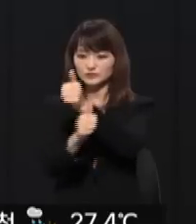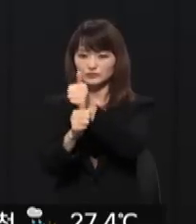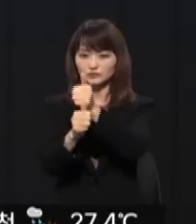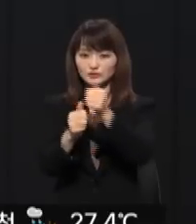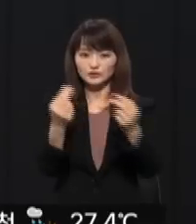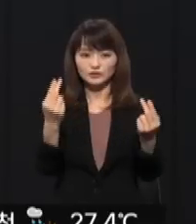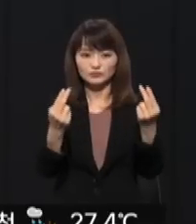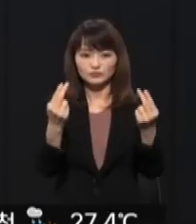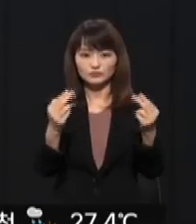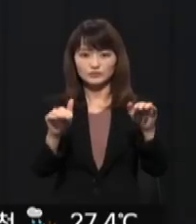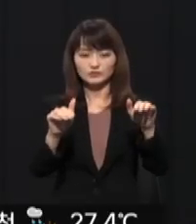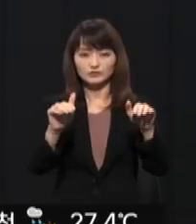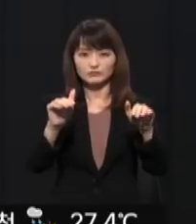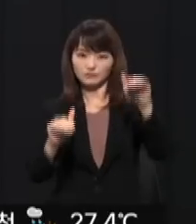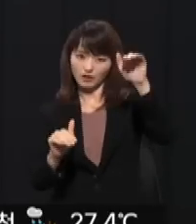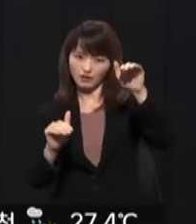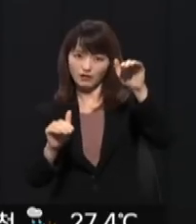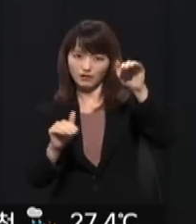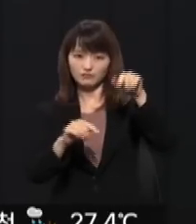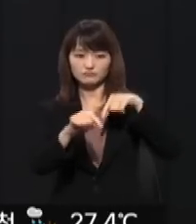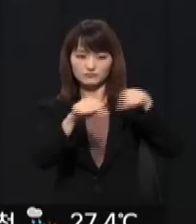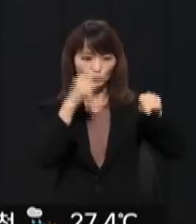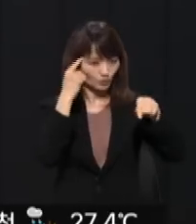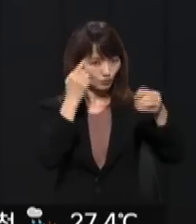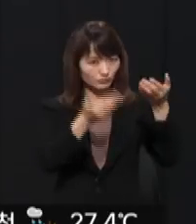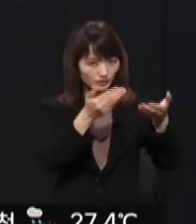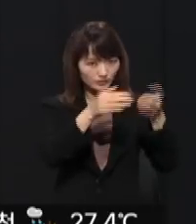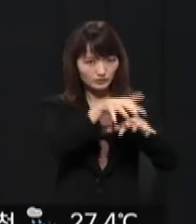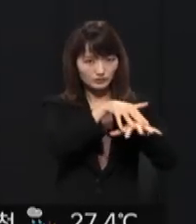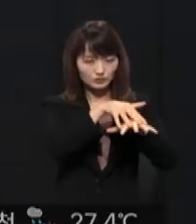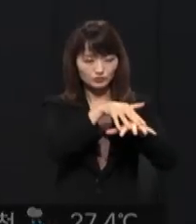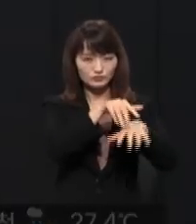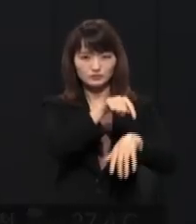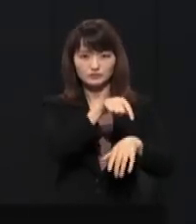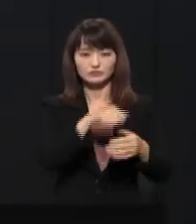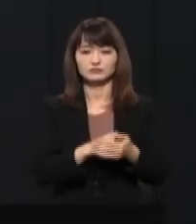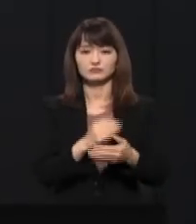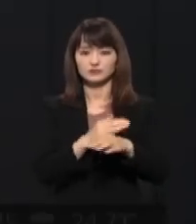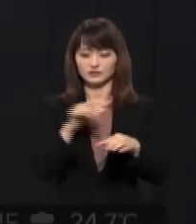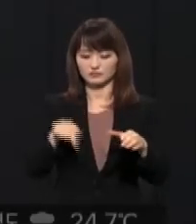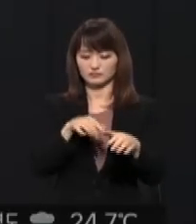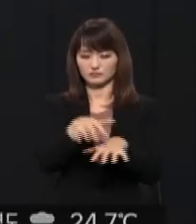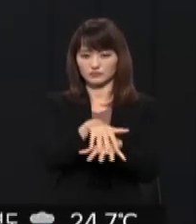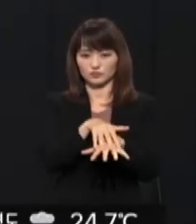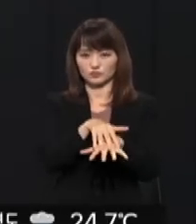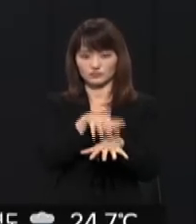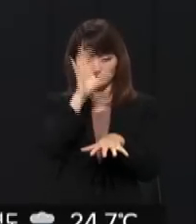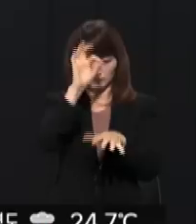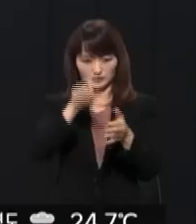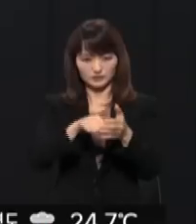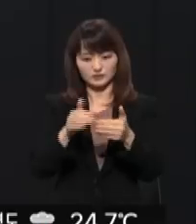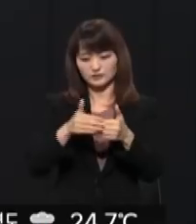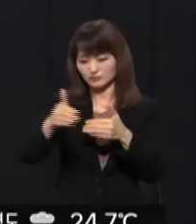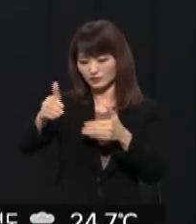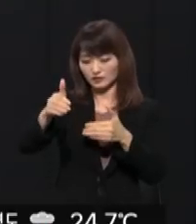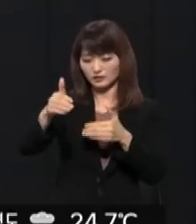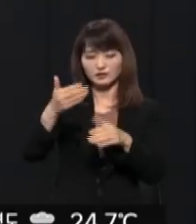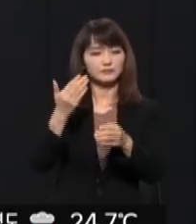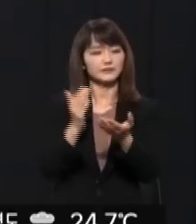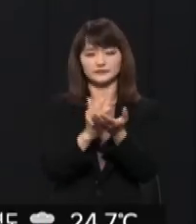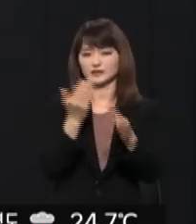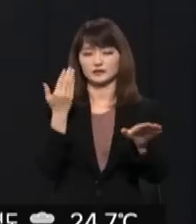더 높은 기관에 정치적 판단기구가 돼 버리거든요 이거는 사실 당내 조직상 기구상 책에서 전혀 맞지 않는